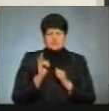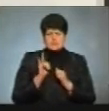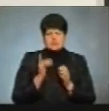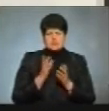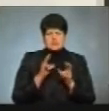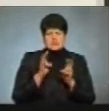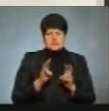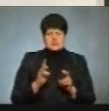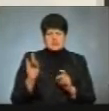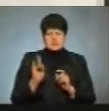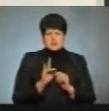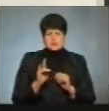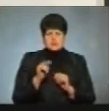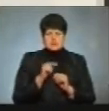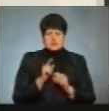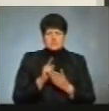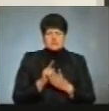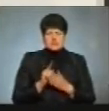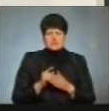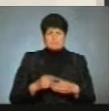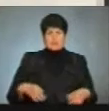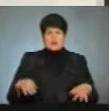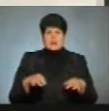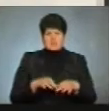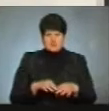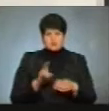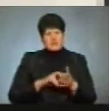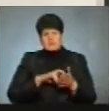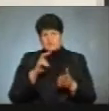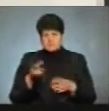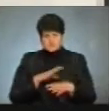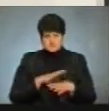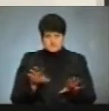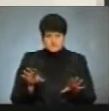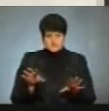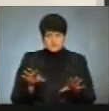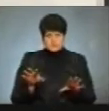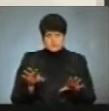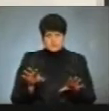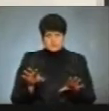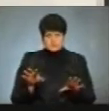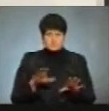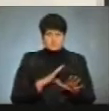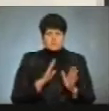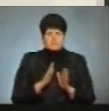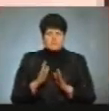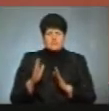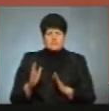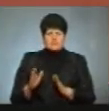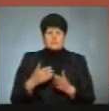дитиною, яка сідає на атракціон, її повинні прикріпити, закріпити, щоб вона не випала. Була